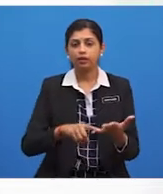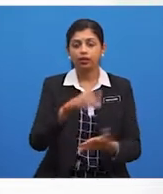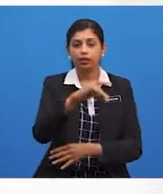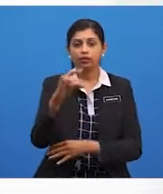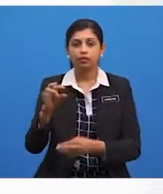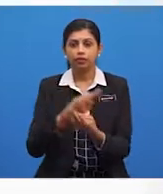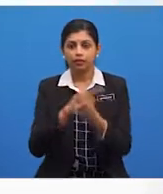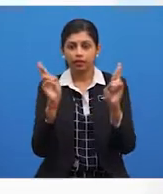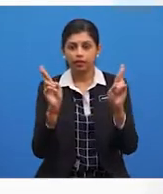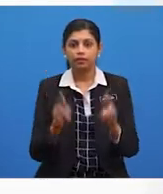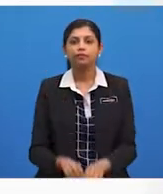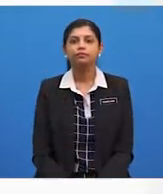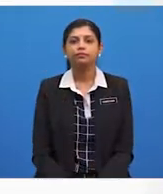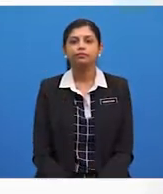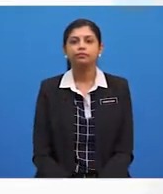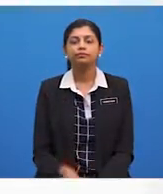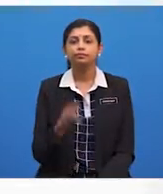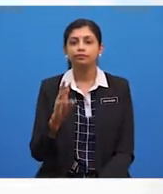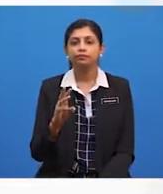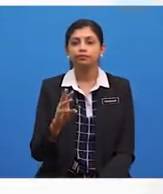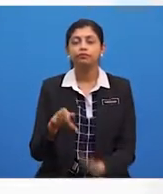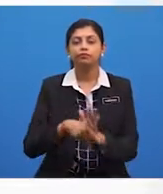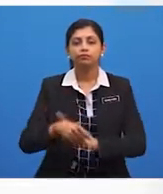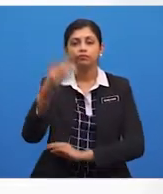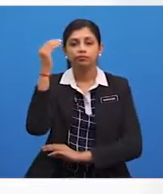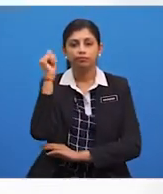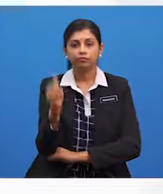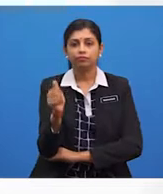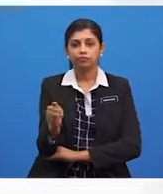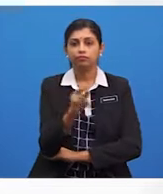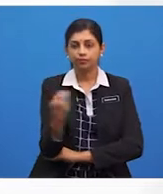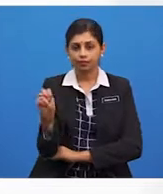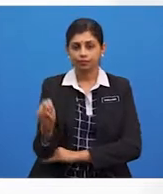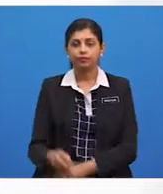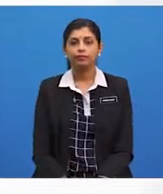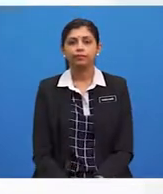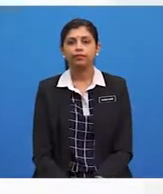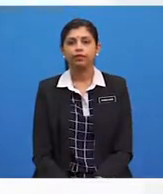ialah pilihan raya. Dan keenam, ialah kehakiman.